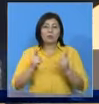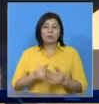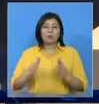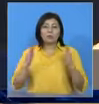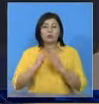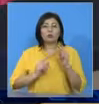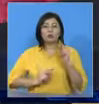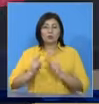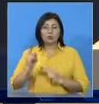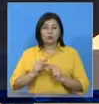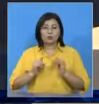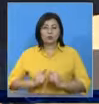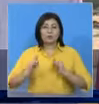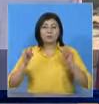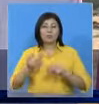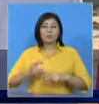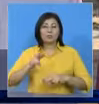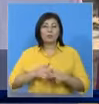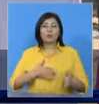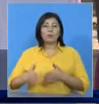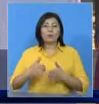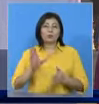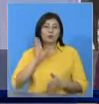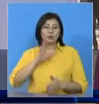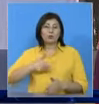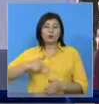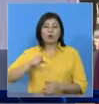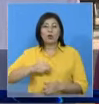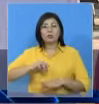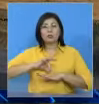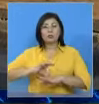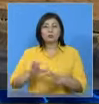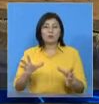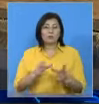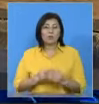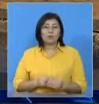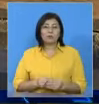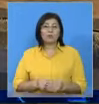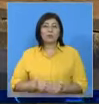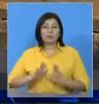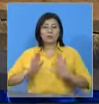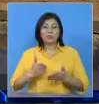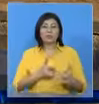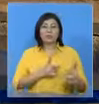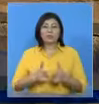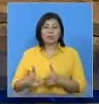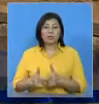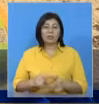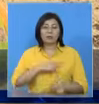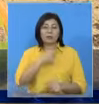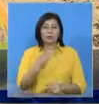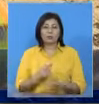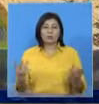үй құрылысы қарқында. Мұндайда жол, су, газ тарту жұмысымен қатар төтенше және техногенді жағдайға дайындық мықты болу